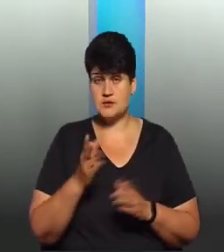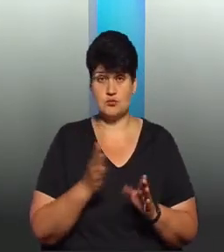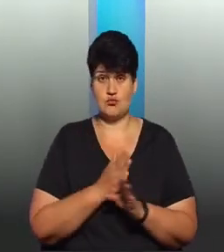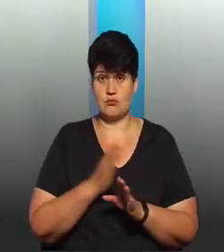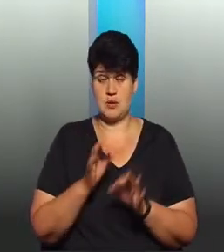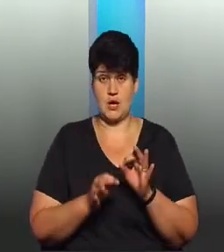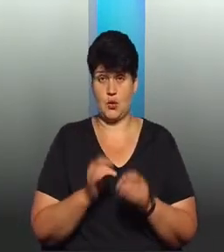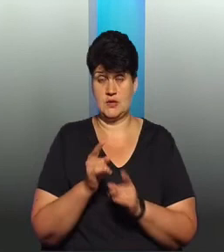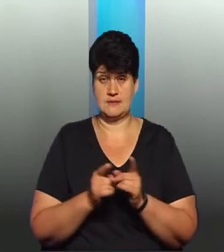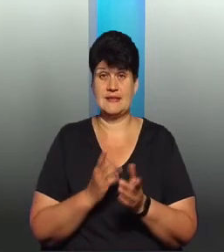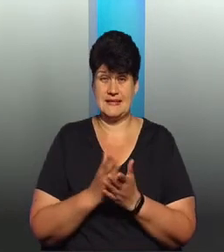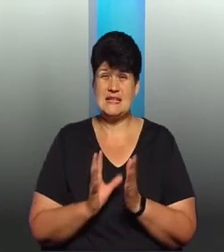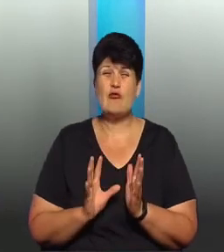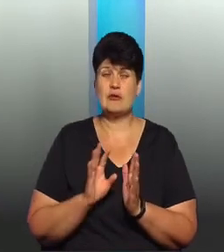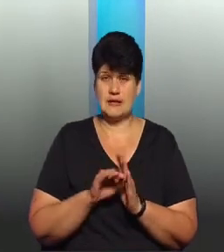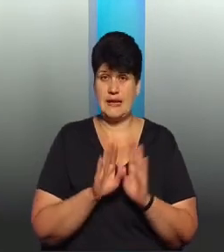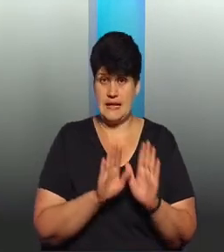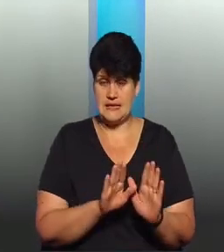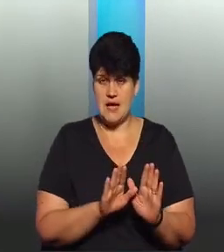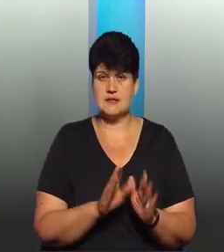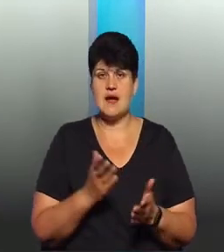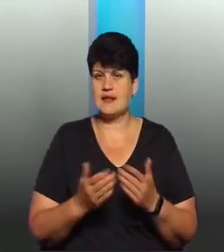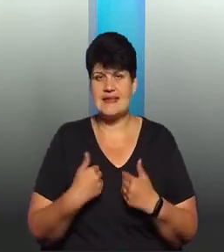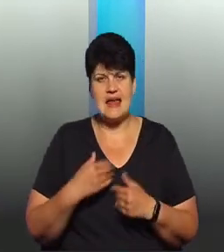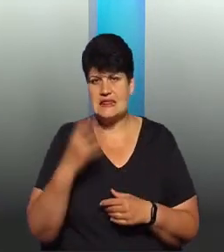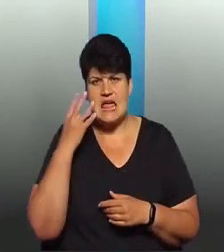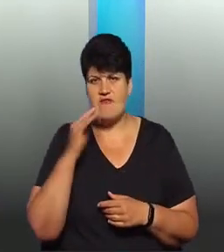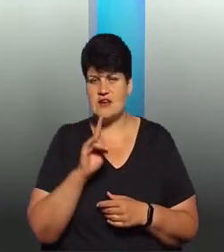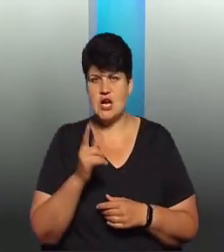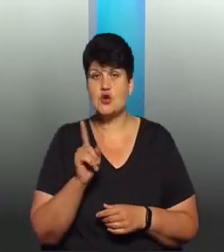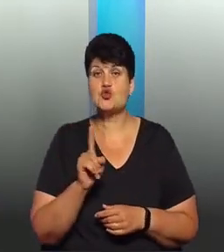цю концепцію. Але я не вважаю, що вакцинація –